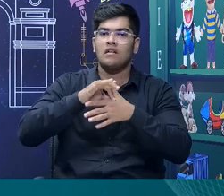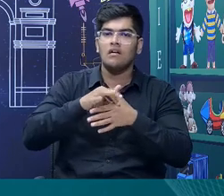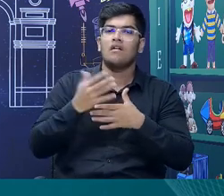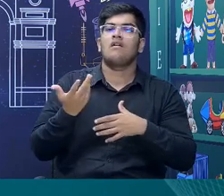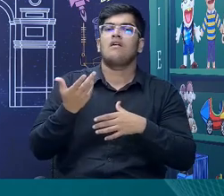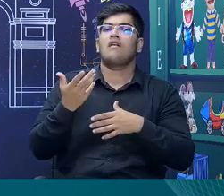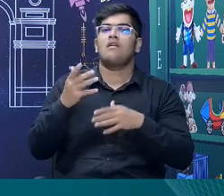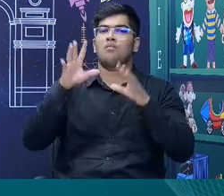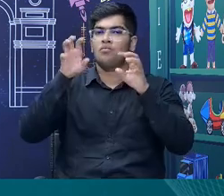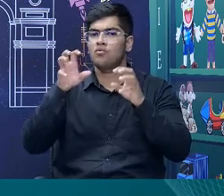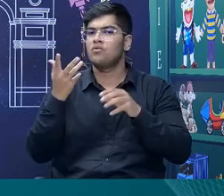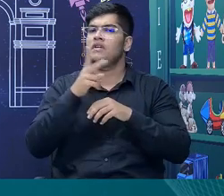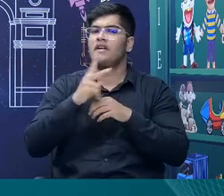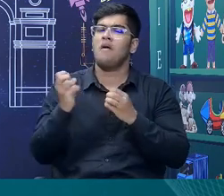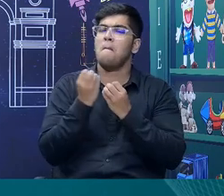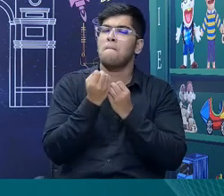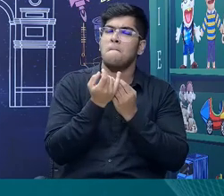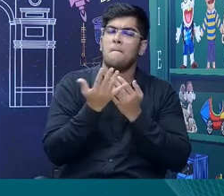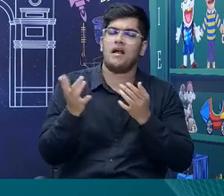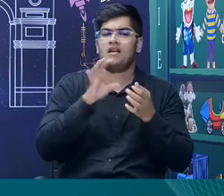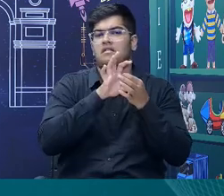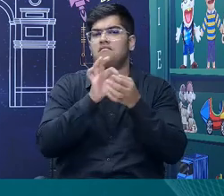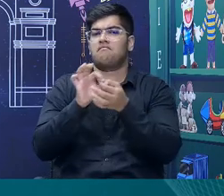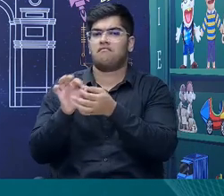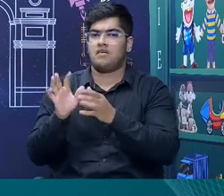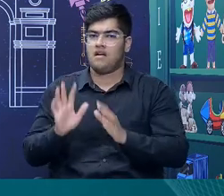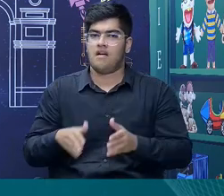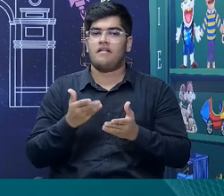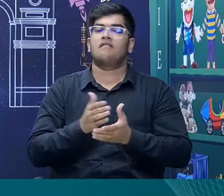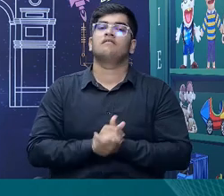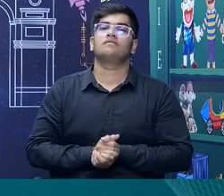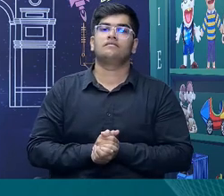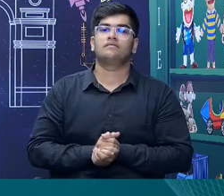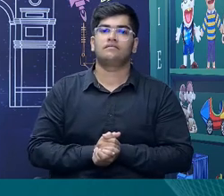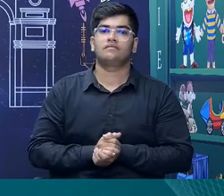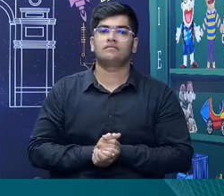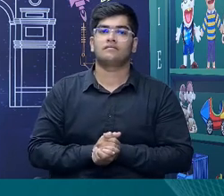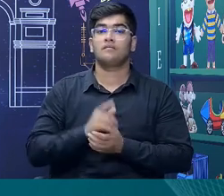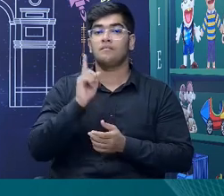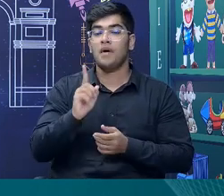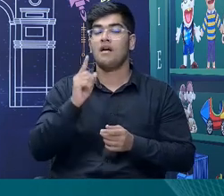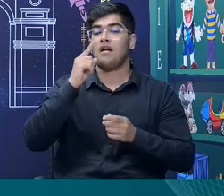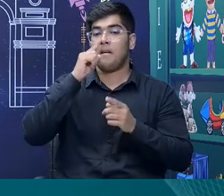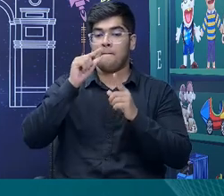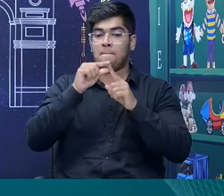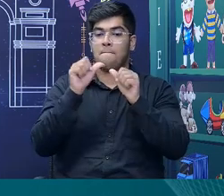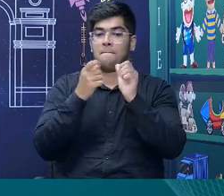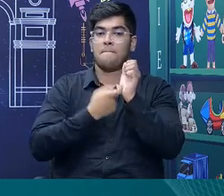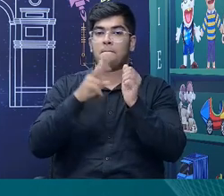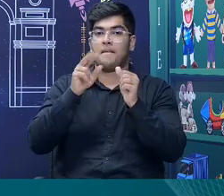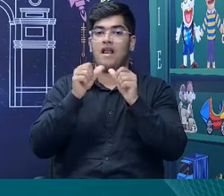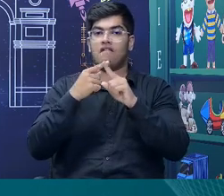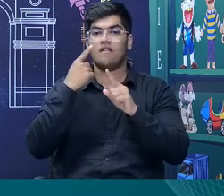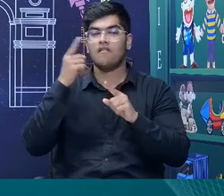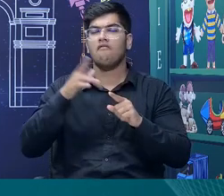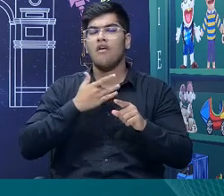और संसार के सभी जो इस तरह के प्राणी है वह उनके गण है पर मेरा अपना कौन है तो